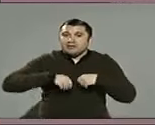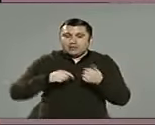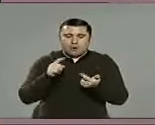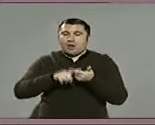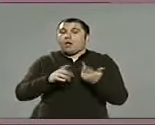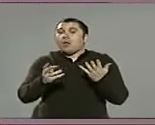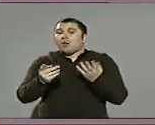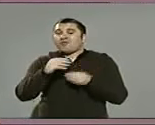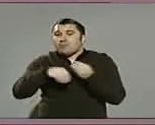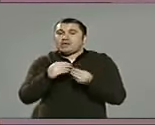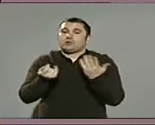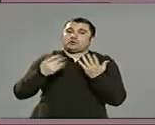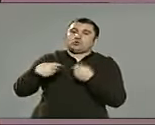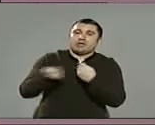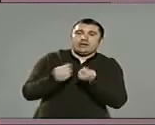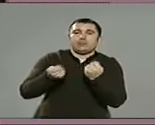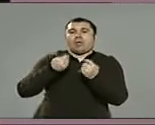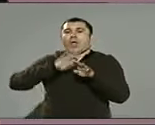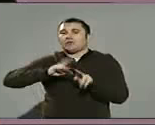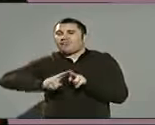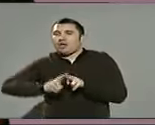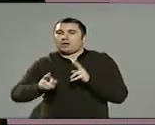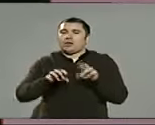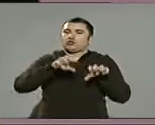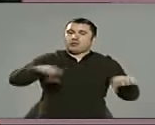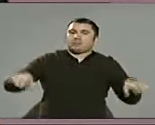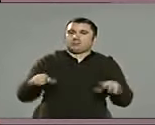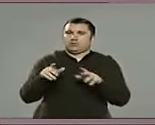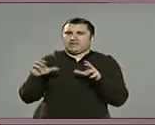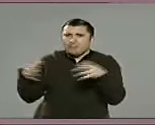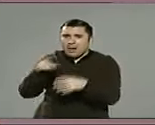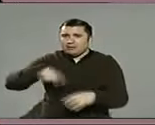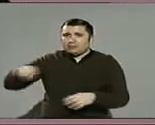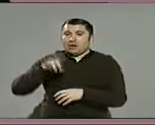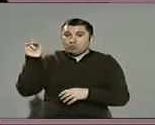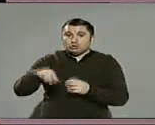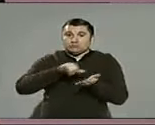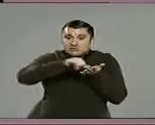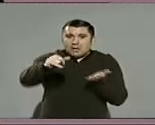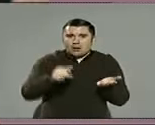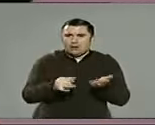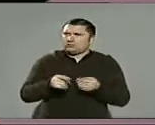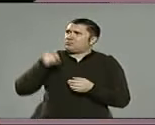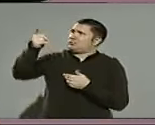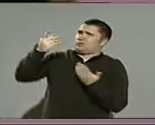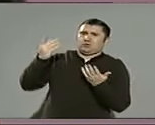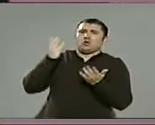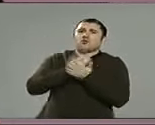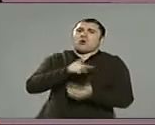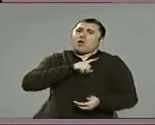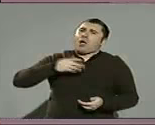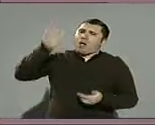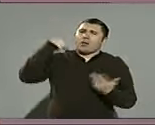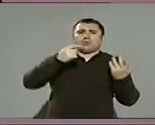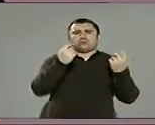Unternehmer, Handwerksmeister, Rentner, Städte und Gemeinden die Zeche derjenigen zahlen sollen, die längst wieder Milliarden mit ihren